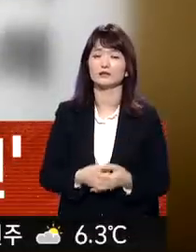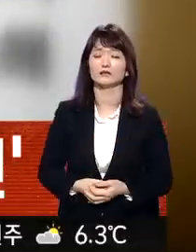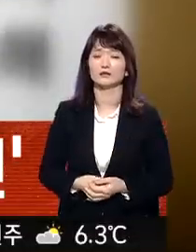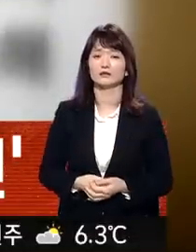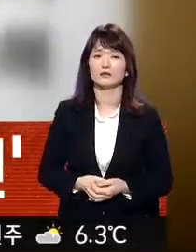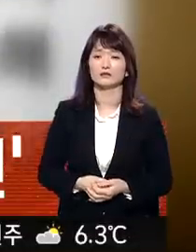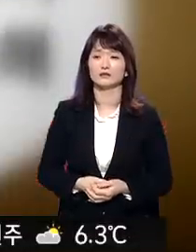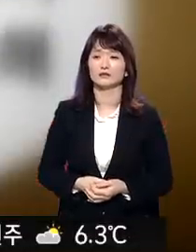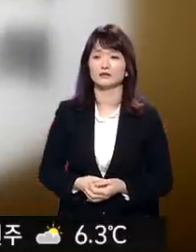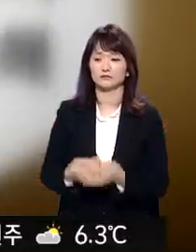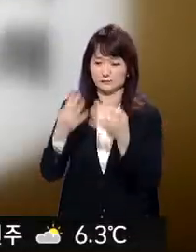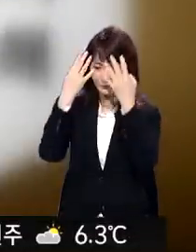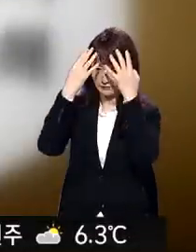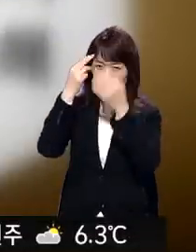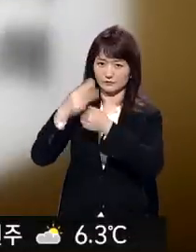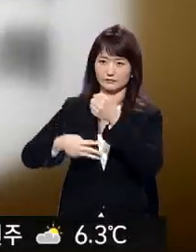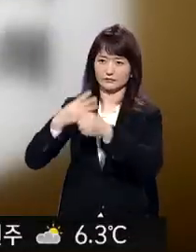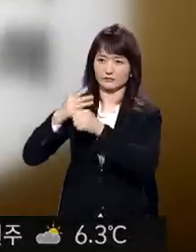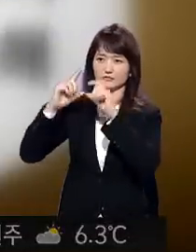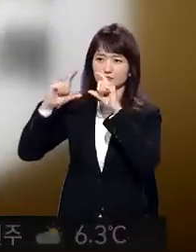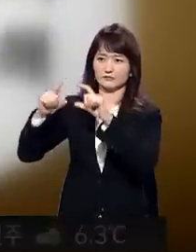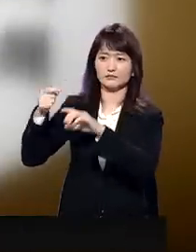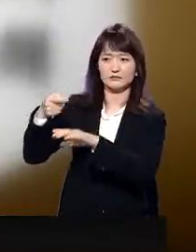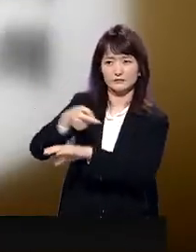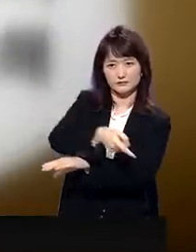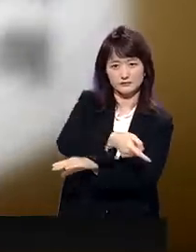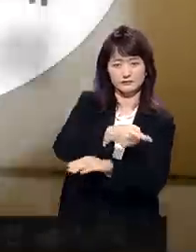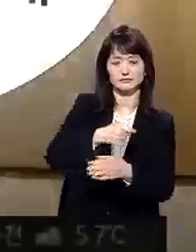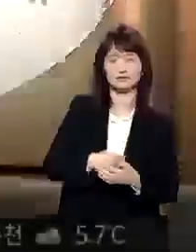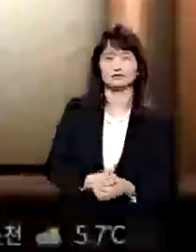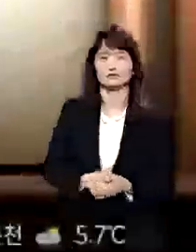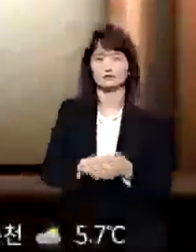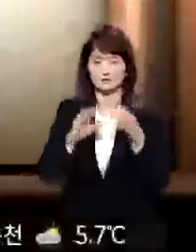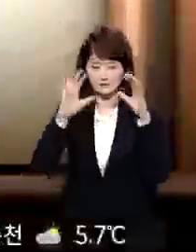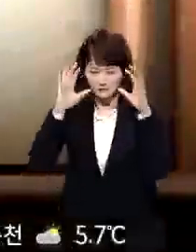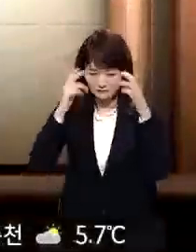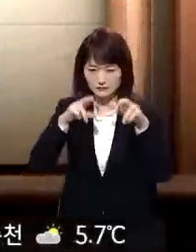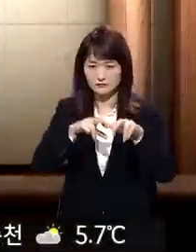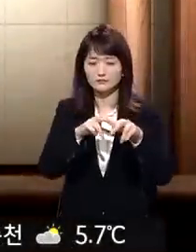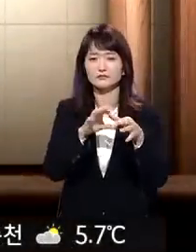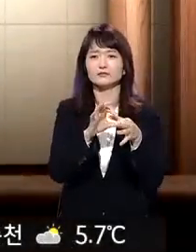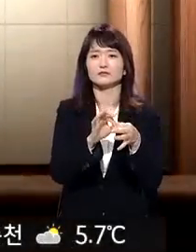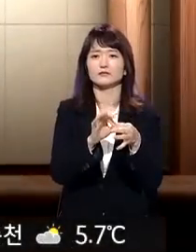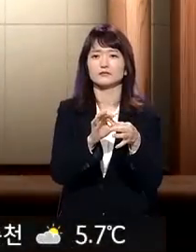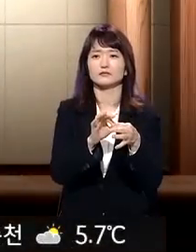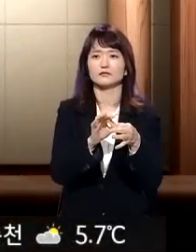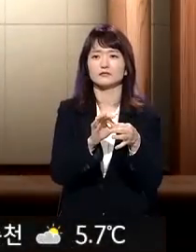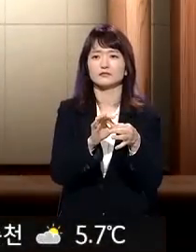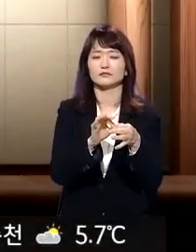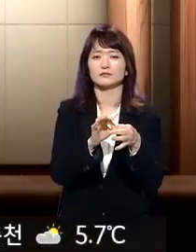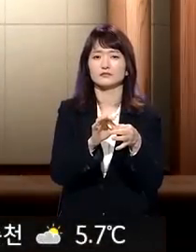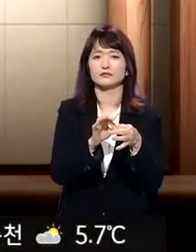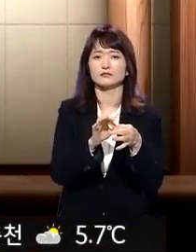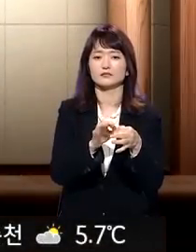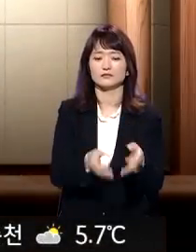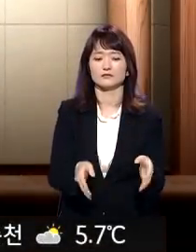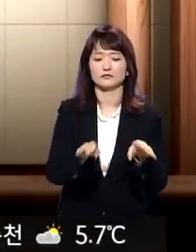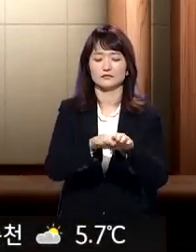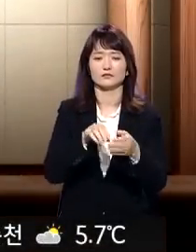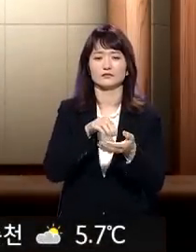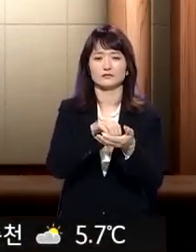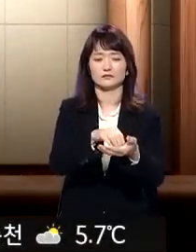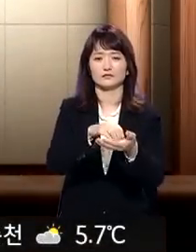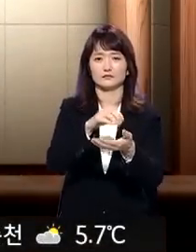했고요. 3년 징역 3년 외에도 이 아동 또 장애인 관련 기관에 취업 제한 3년까지 명령을